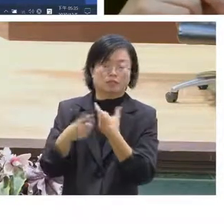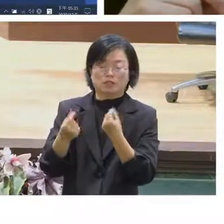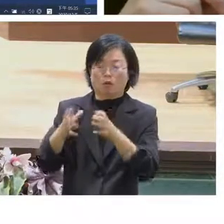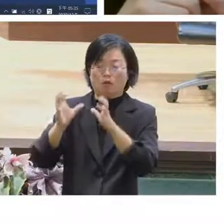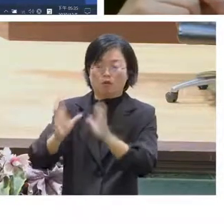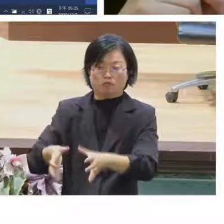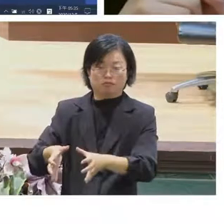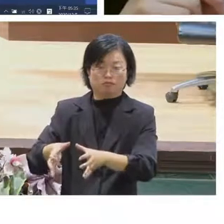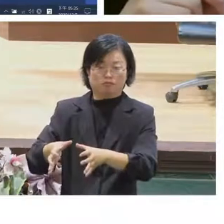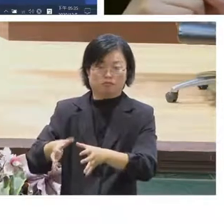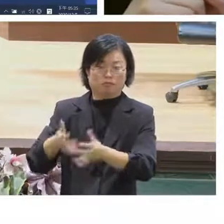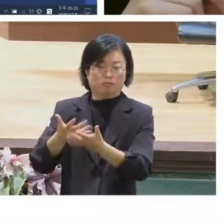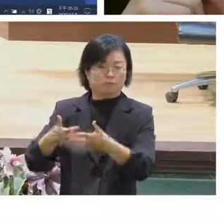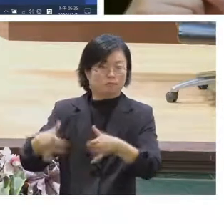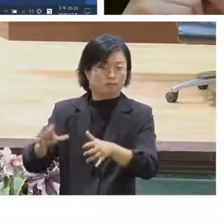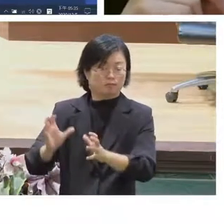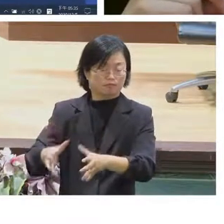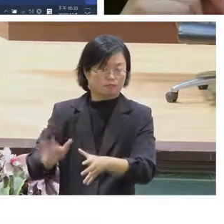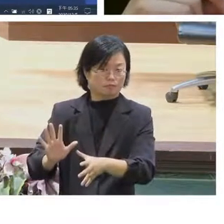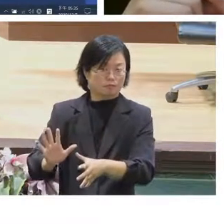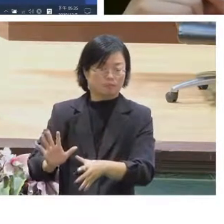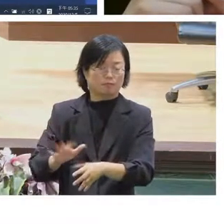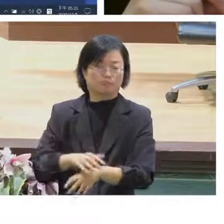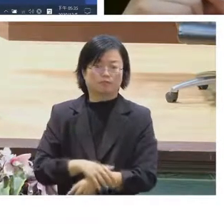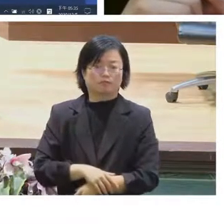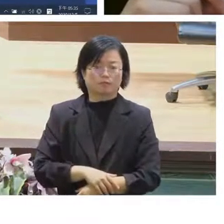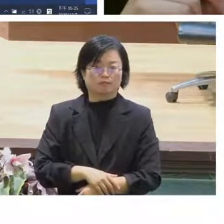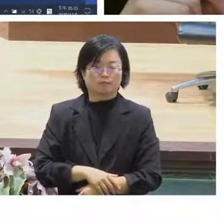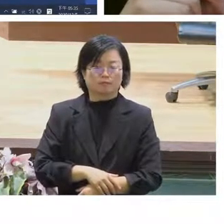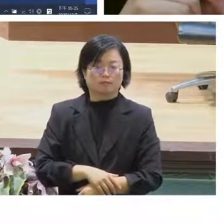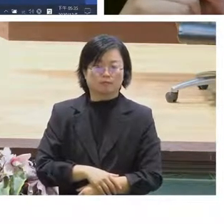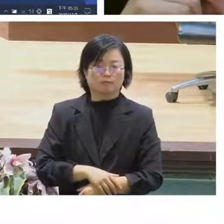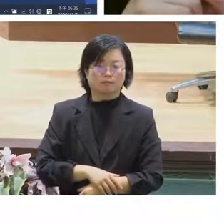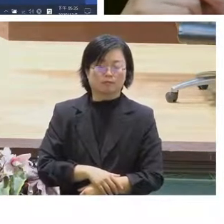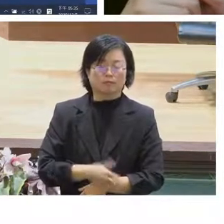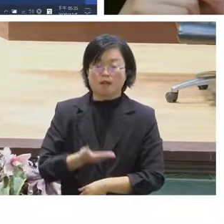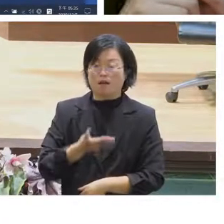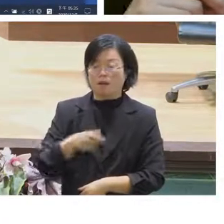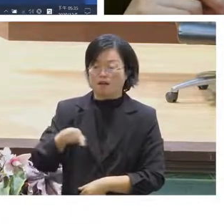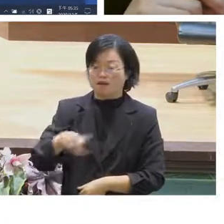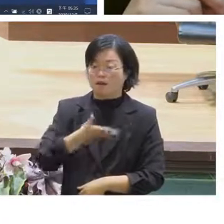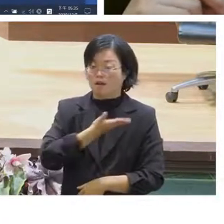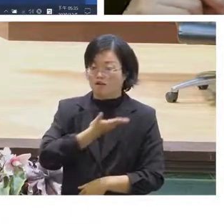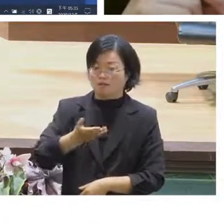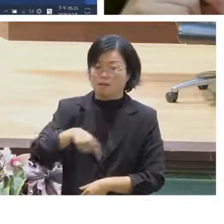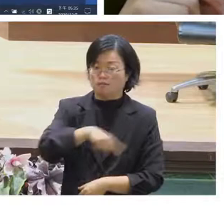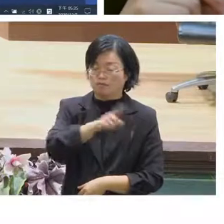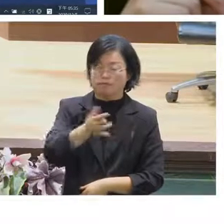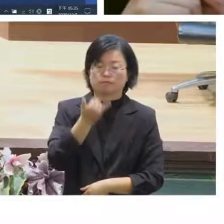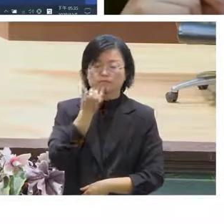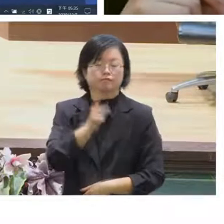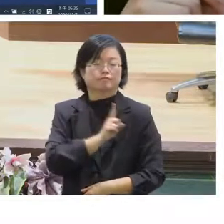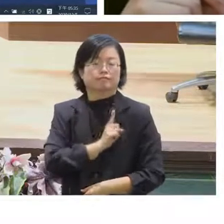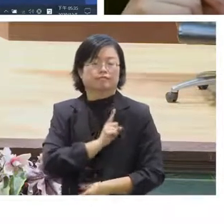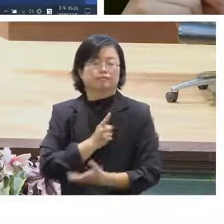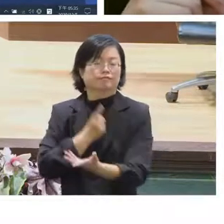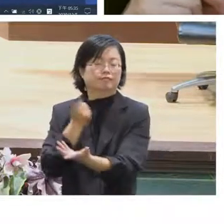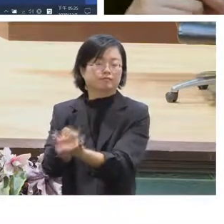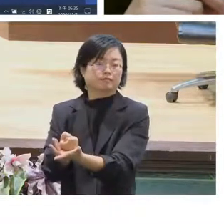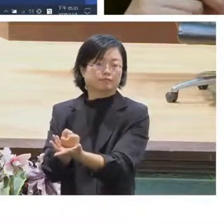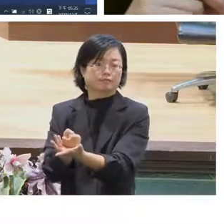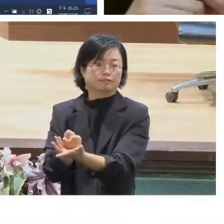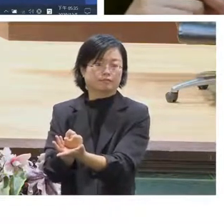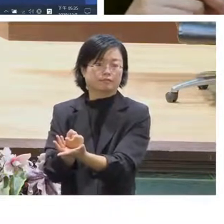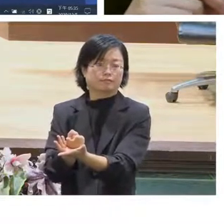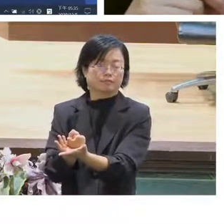来让更多人掌握这种研究能力，让他们自己再去他自己